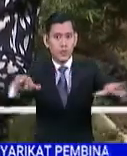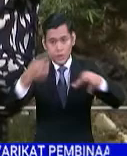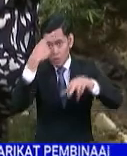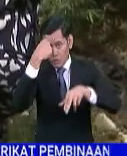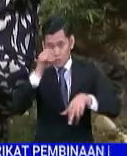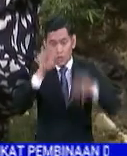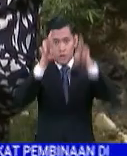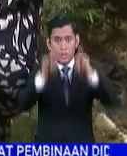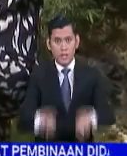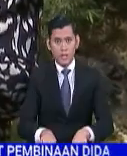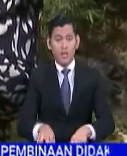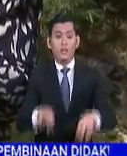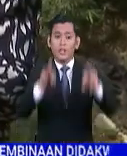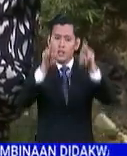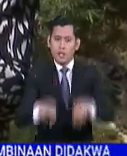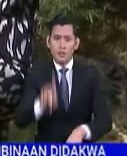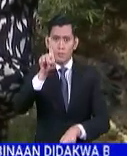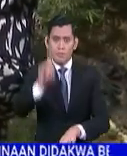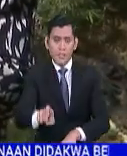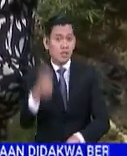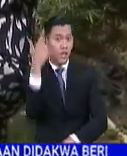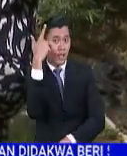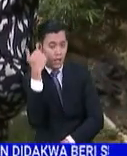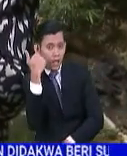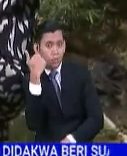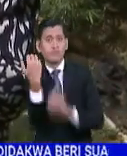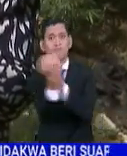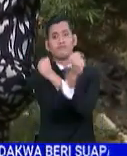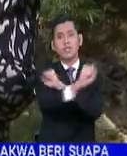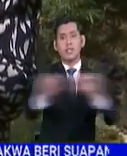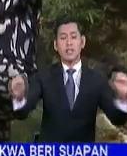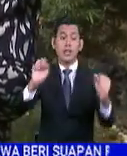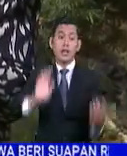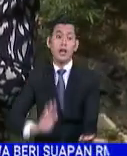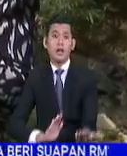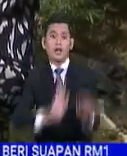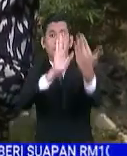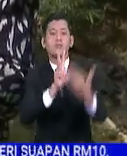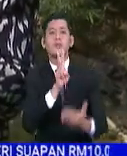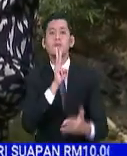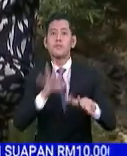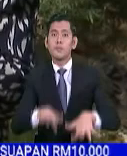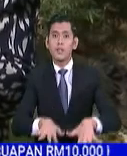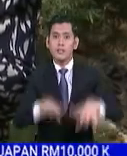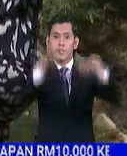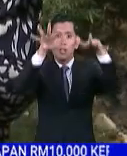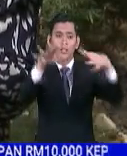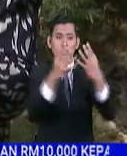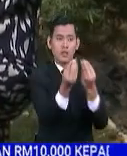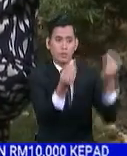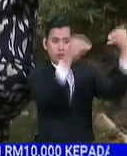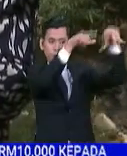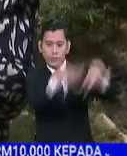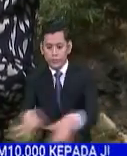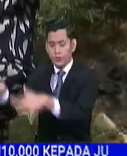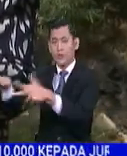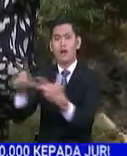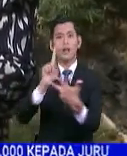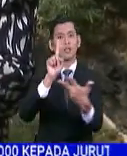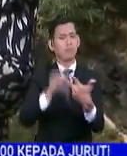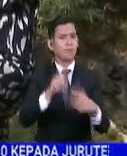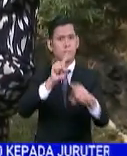sama, rakyat sendiri harus cakna tentang persediaan menghadapi kemungkinan banjir, tanah runtuh maupun sebarang